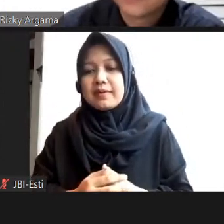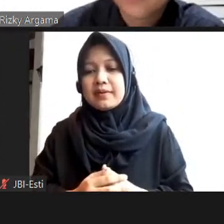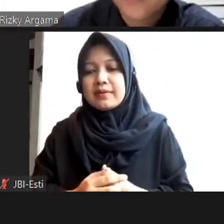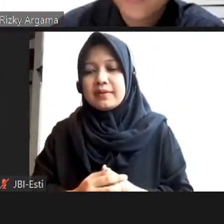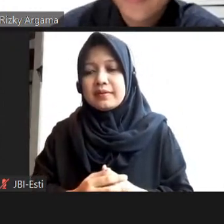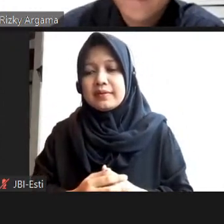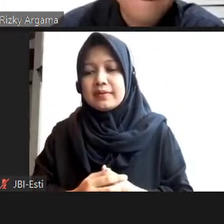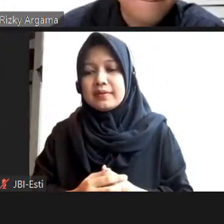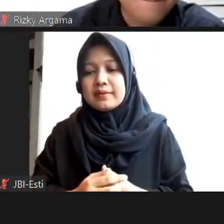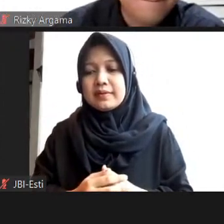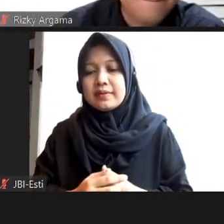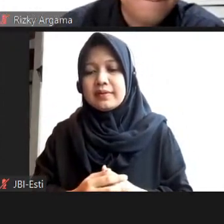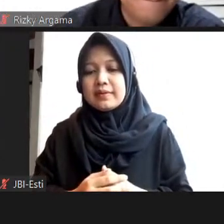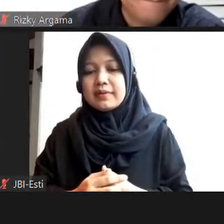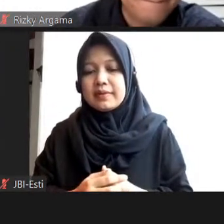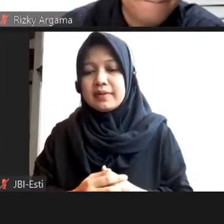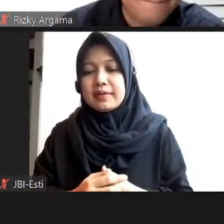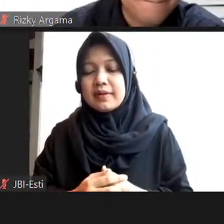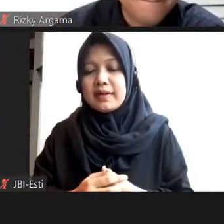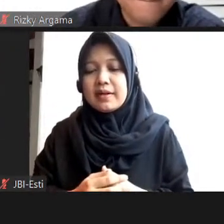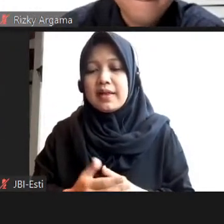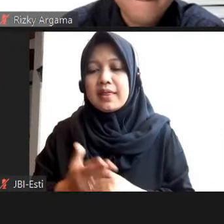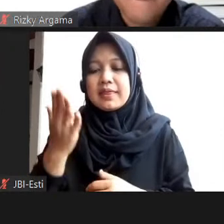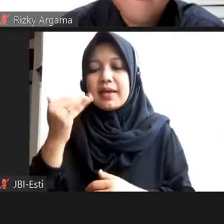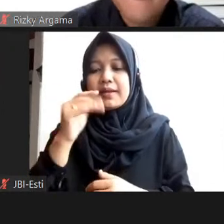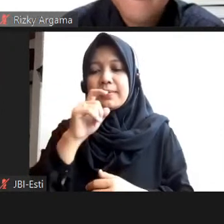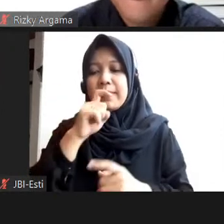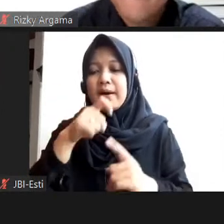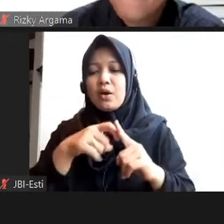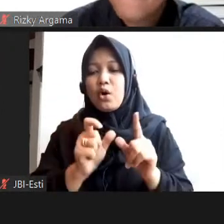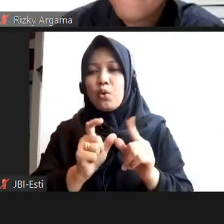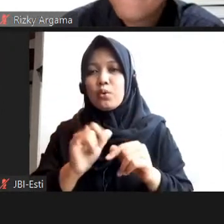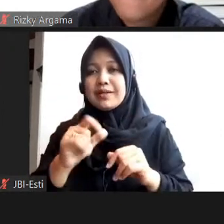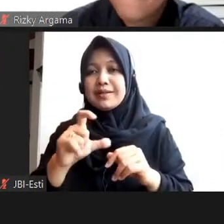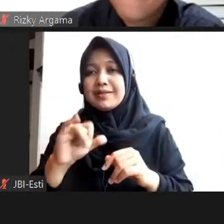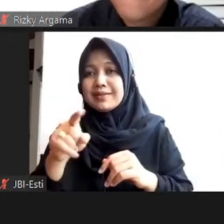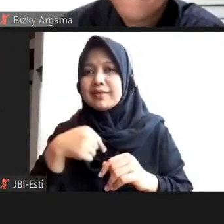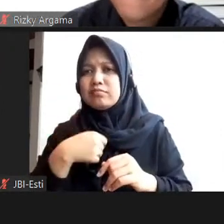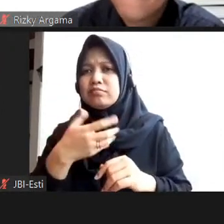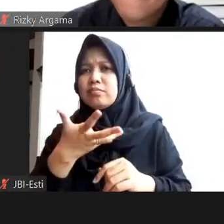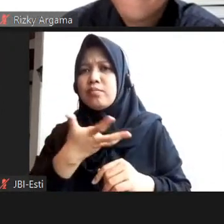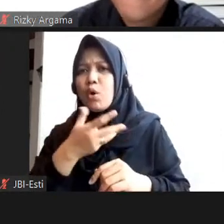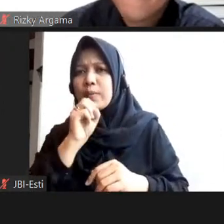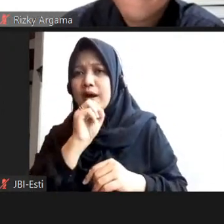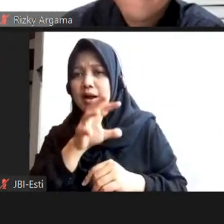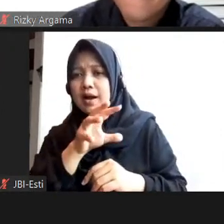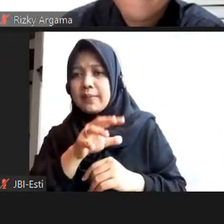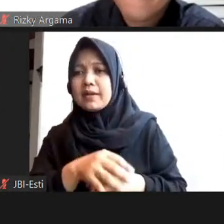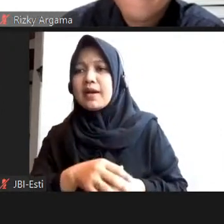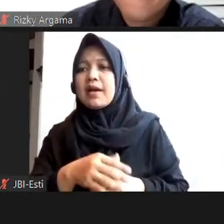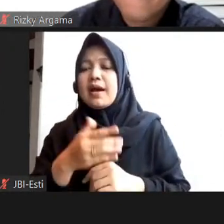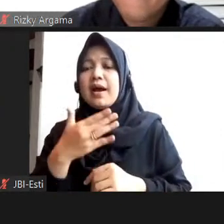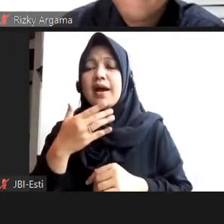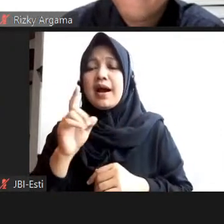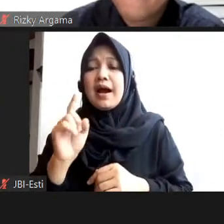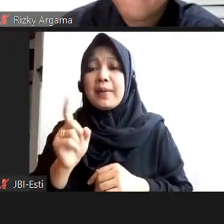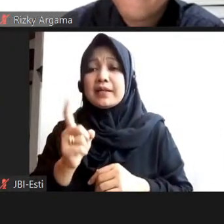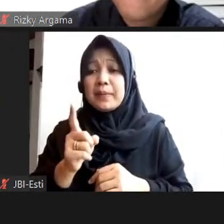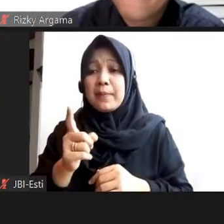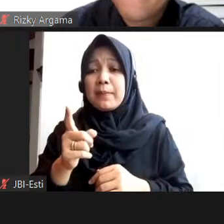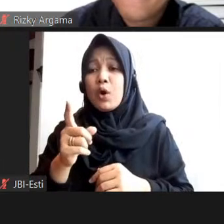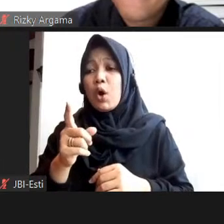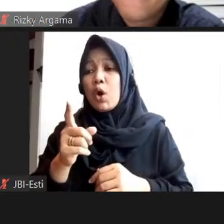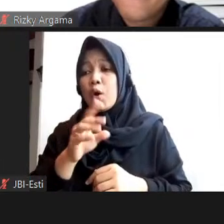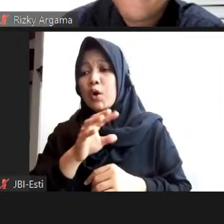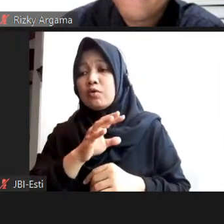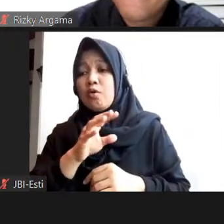Pak Koichi Kawamura itu, menurut saya ini penting untuk saya tanggapi. Pertanyaannya adalah kenapa kepuasan terhadap Jokowi cukup tinggi meskipun